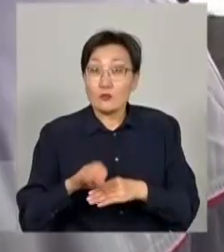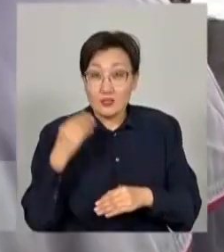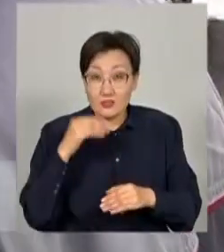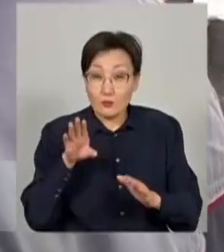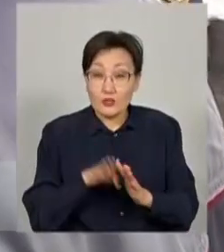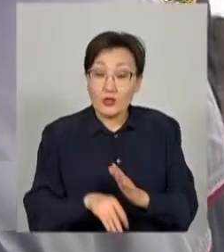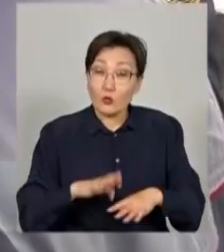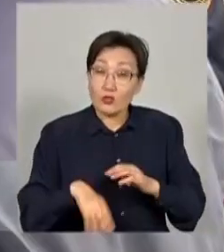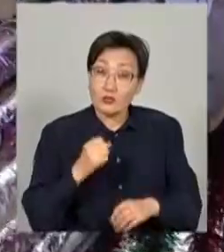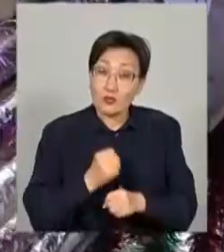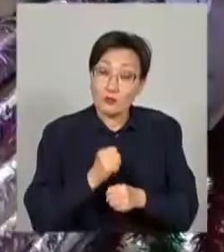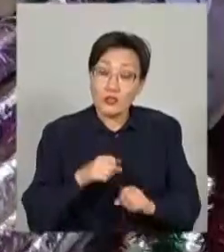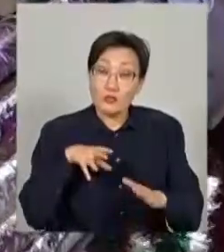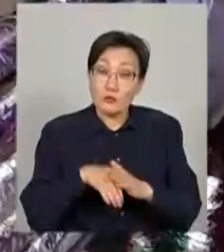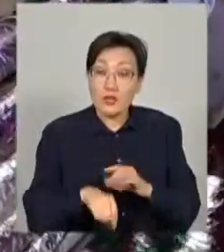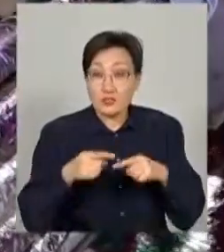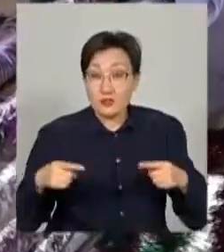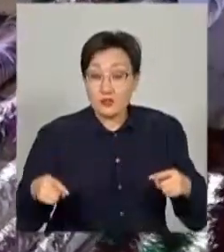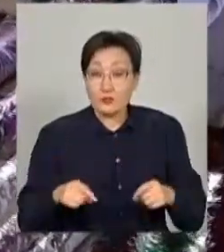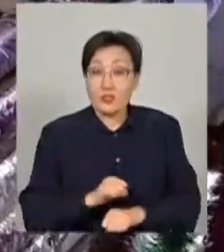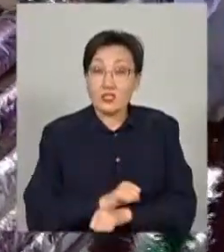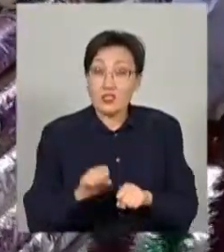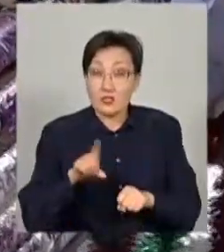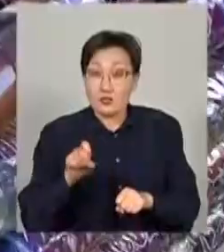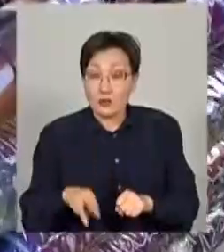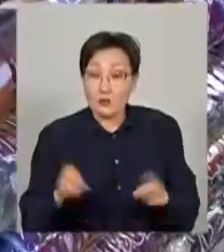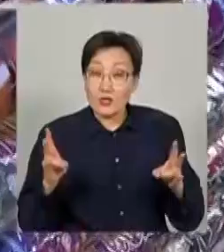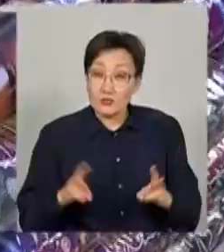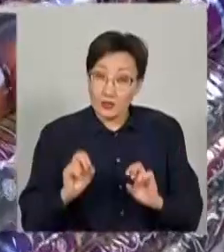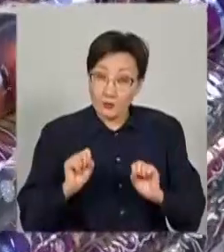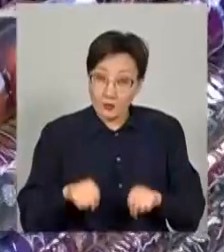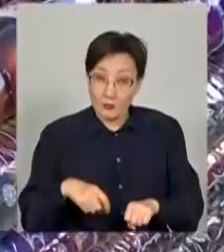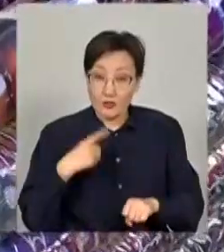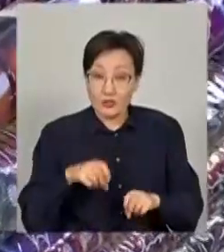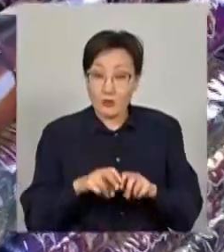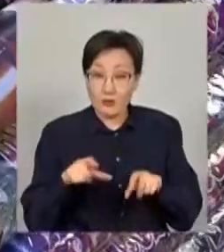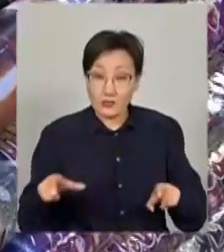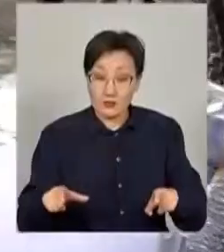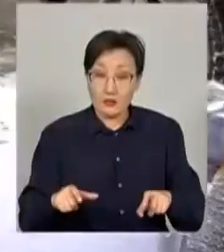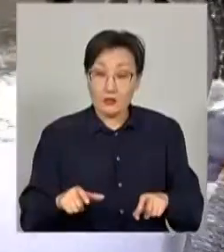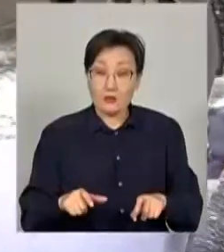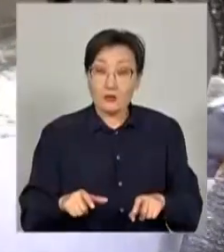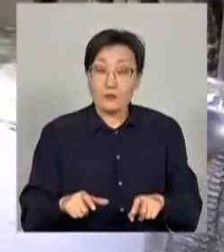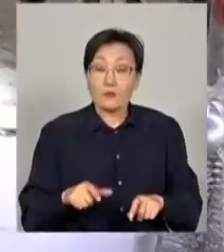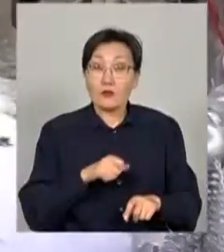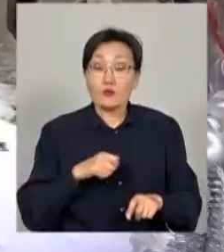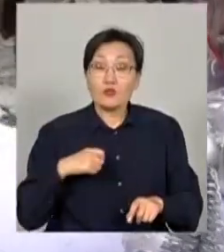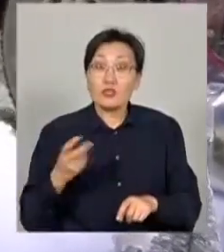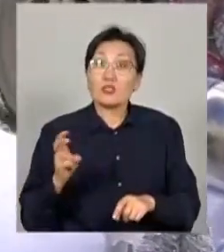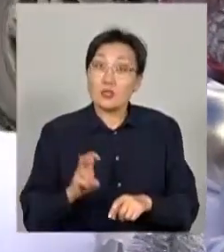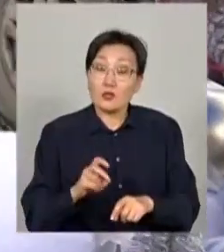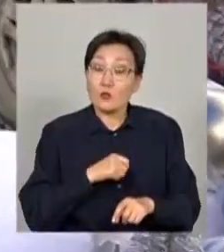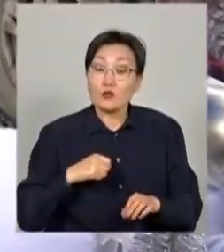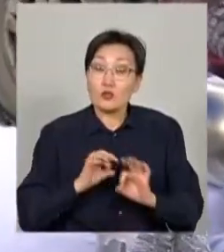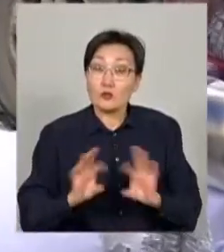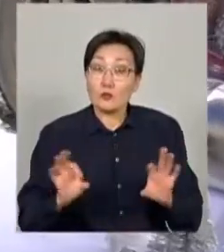қолдан жасалуы мүмкін, құрамындағы әртүрлі жарылғыш заттар зақым келтіруі мүмкін, дейді мамандар. Ол өзі кесін өзі түсіндіреді, мен ол жағын түсіндіремін.